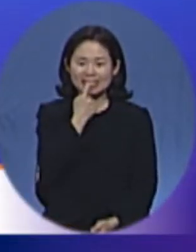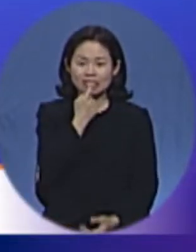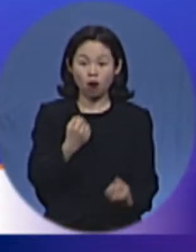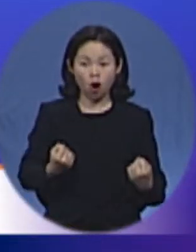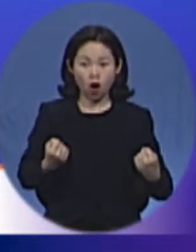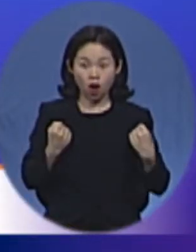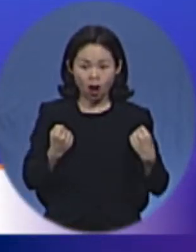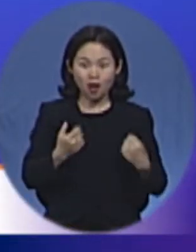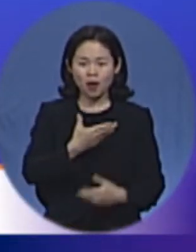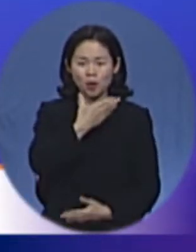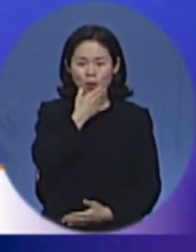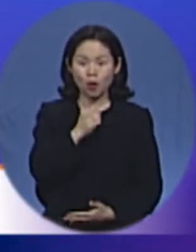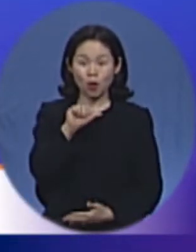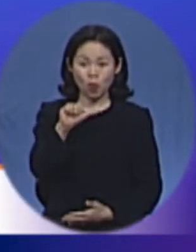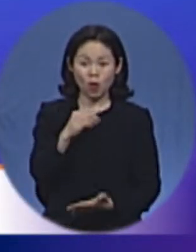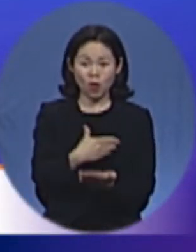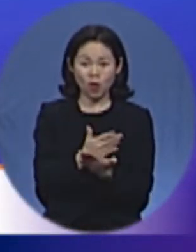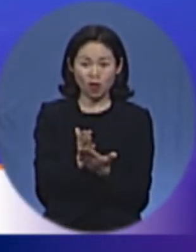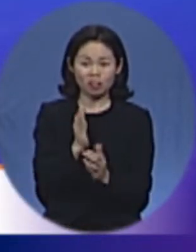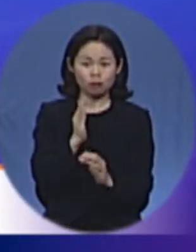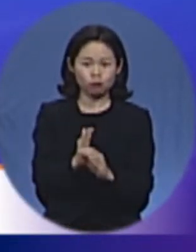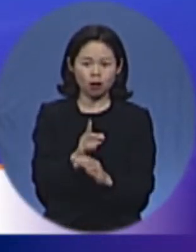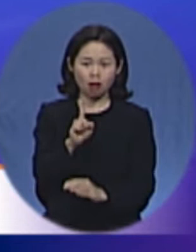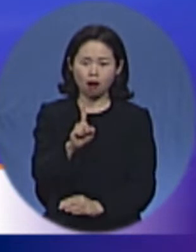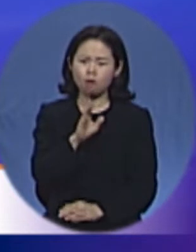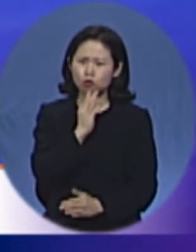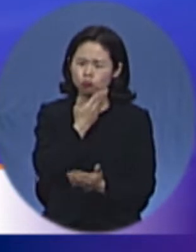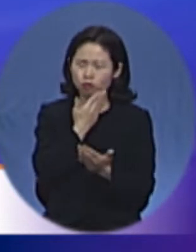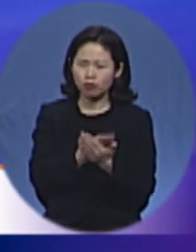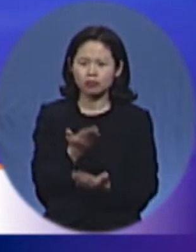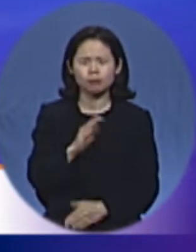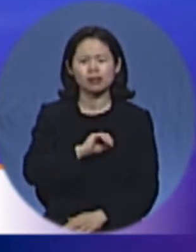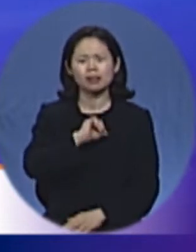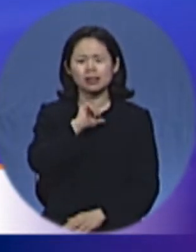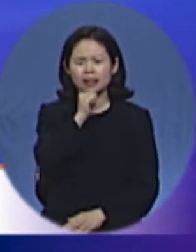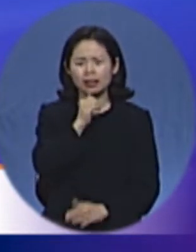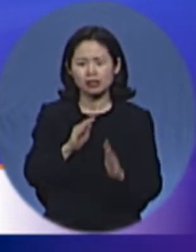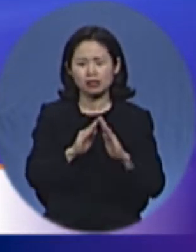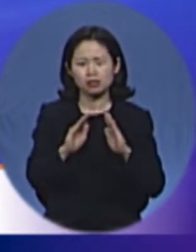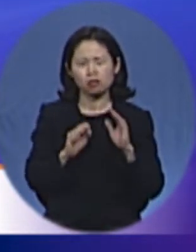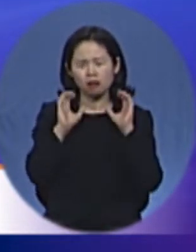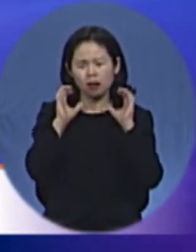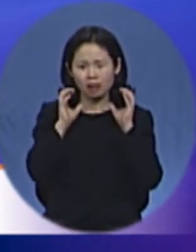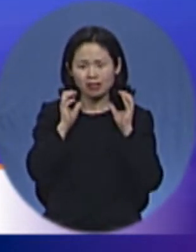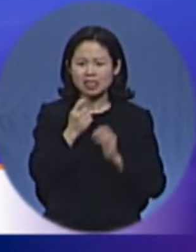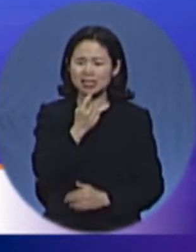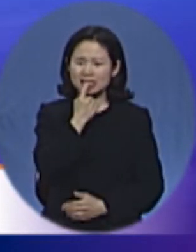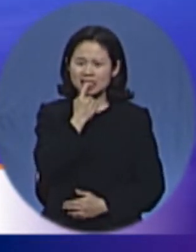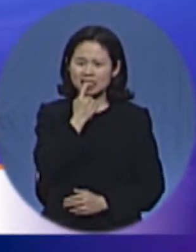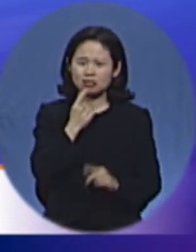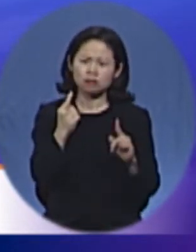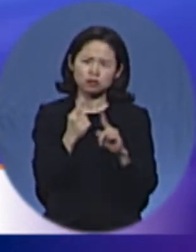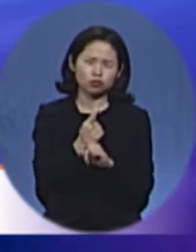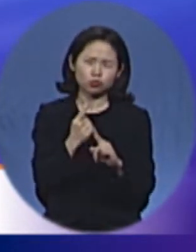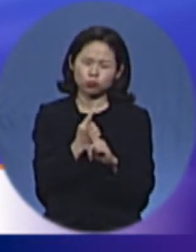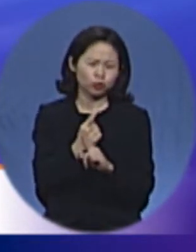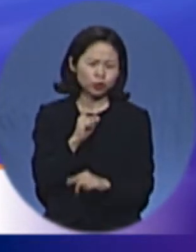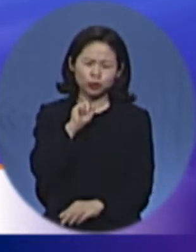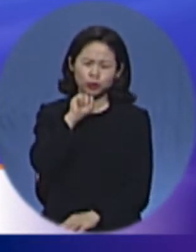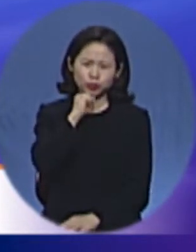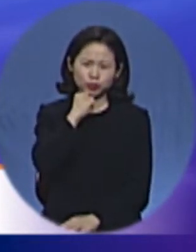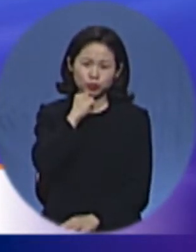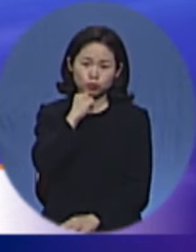건강은 오복 중에 하나로 꼽힐 만큼 중요하지만 이 저소득 가정의 아이들은 이 치과 진료를 받는 것조차